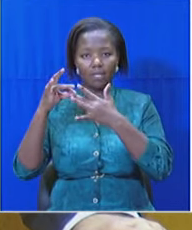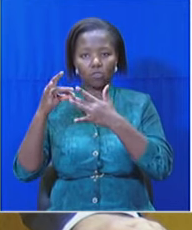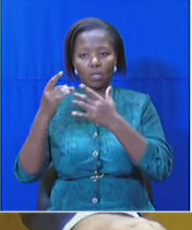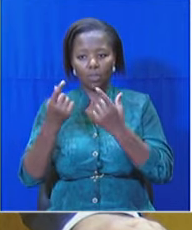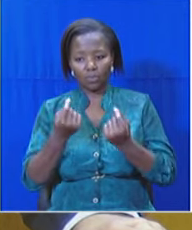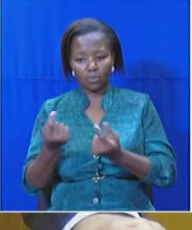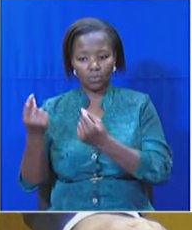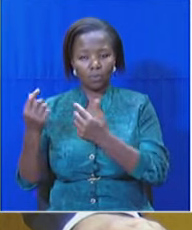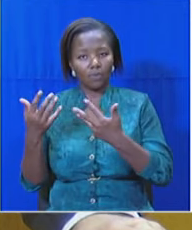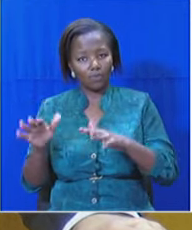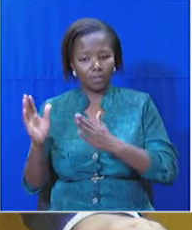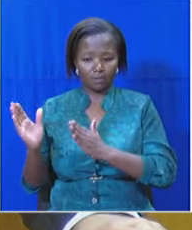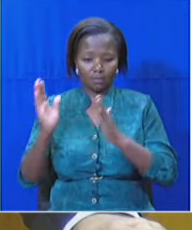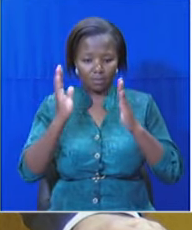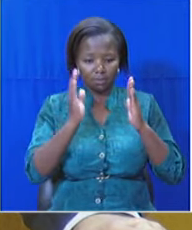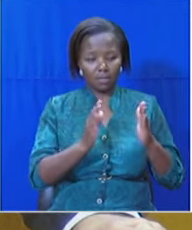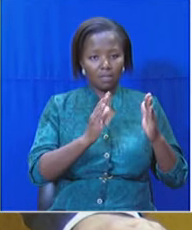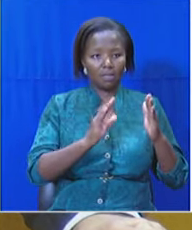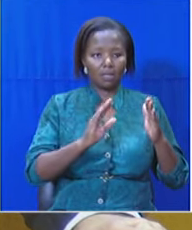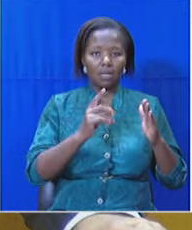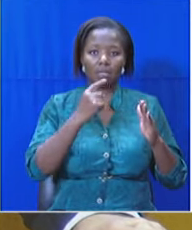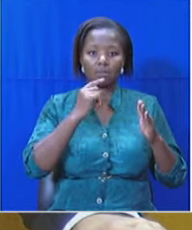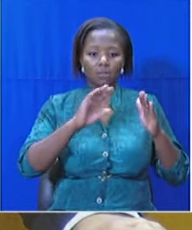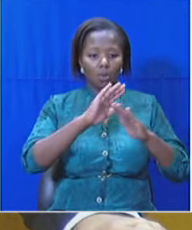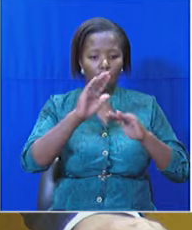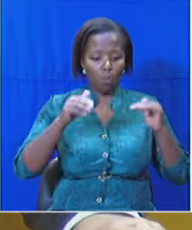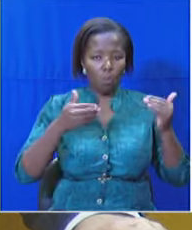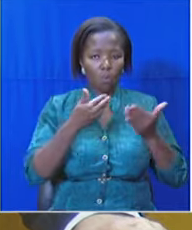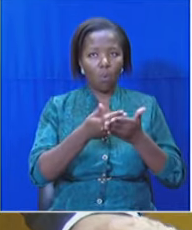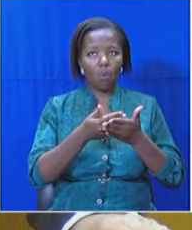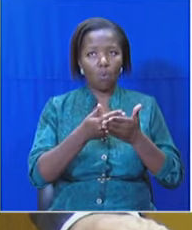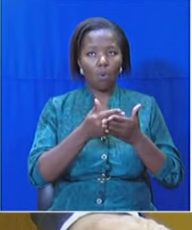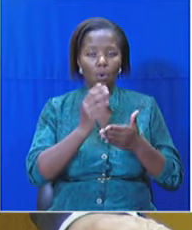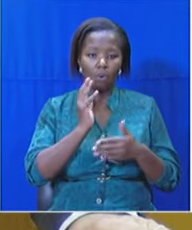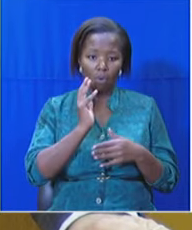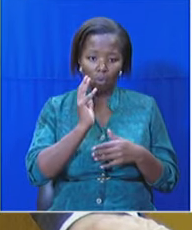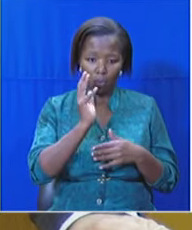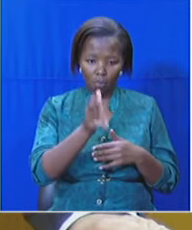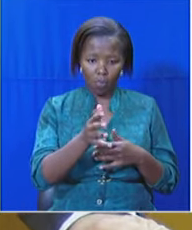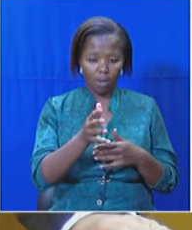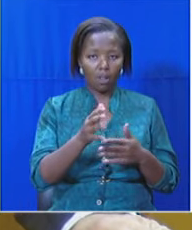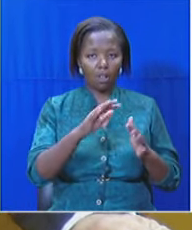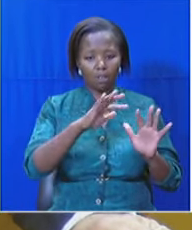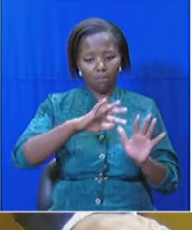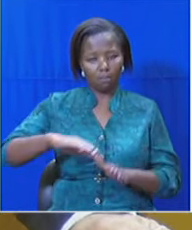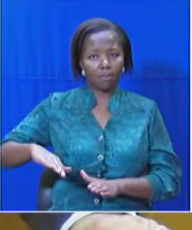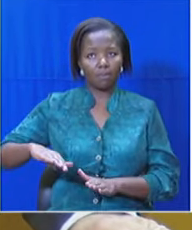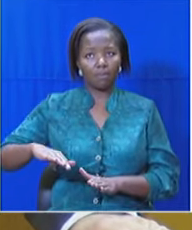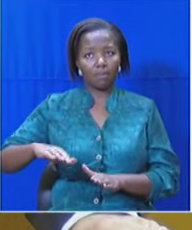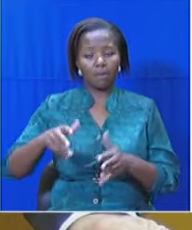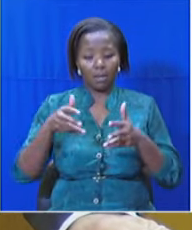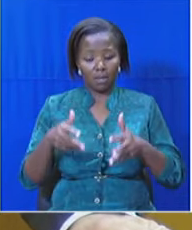die res gaan basies onteien word. Dit beteken, die regering van die